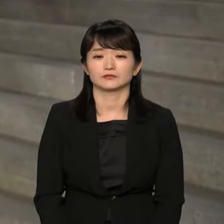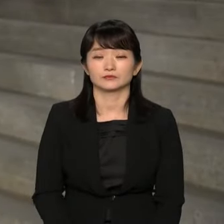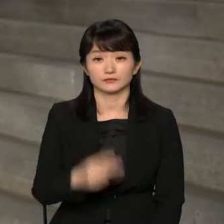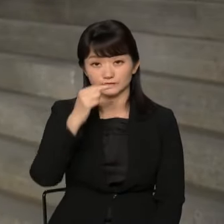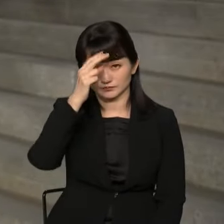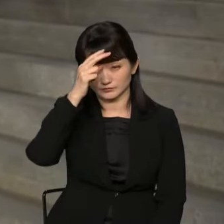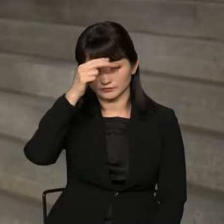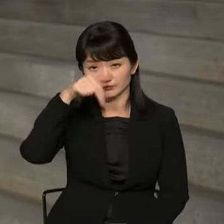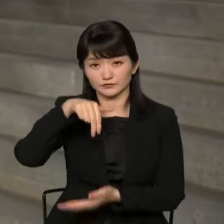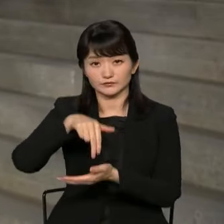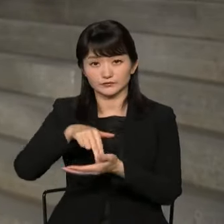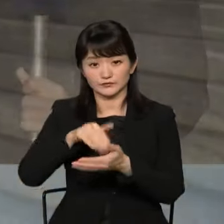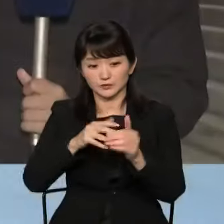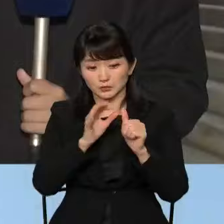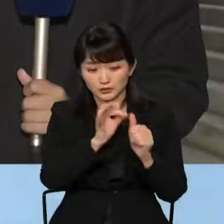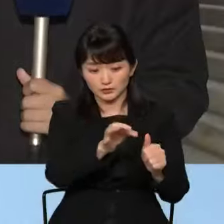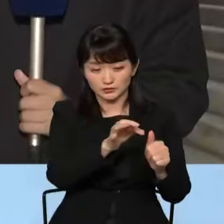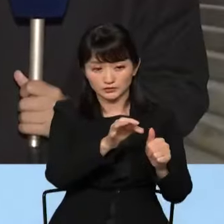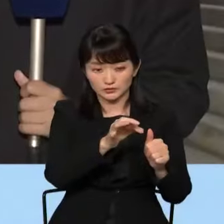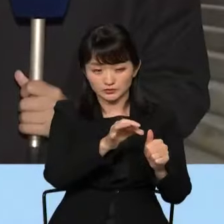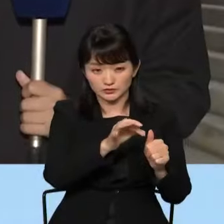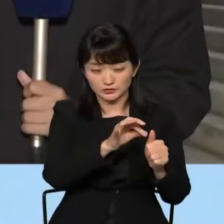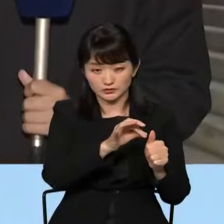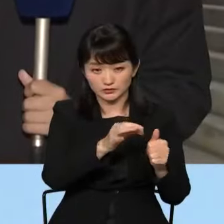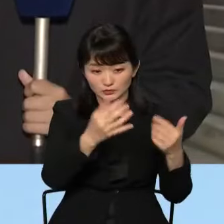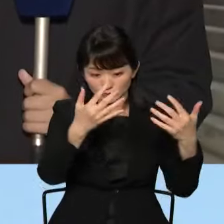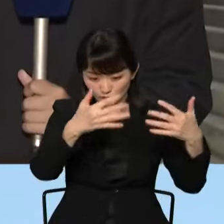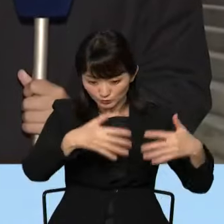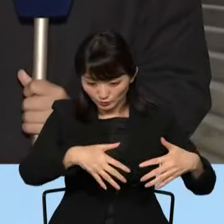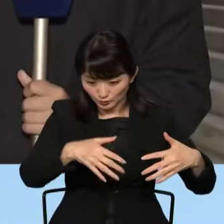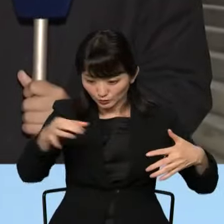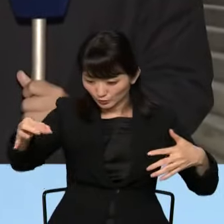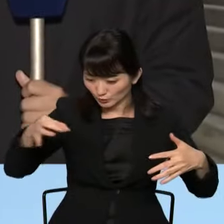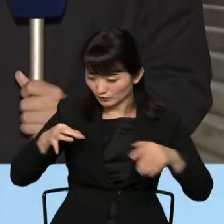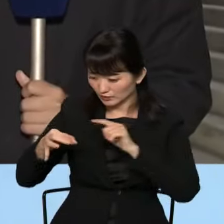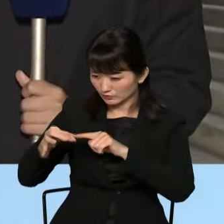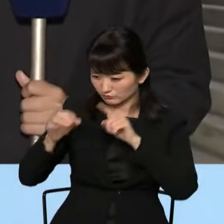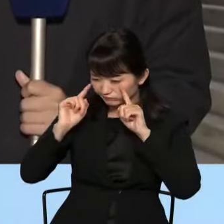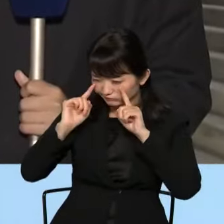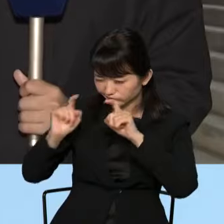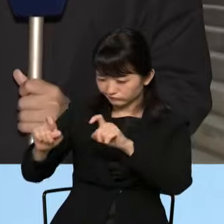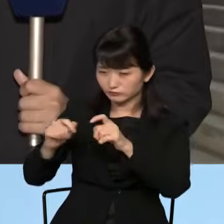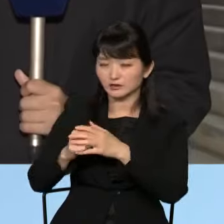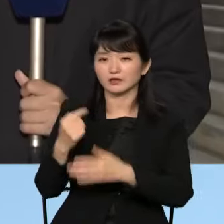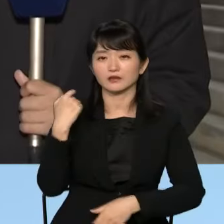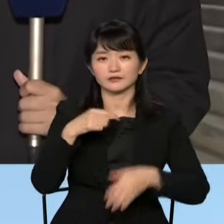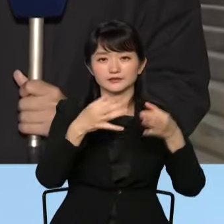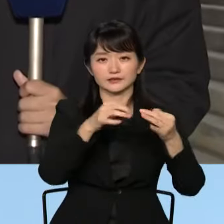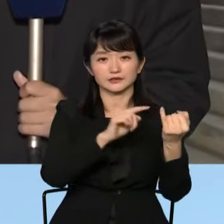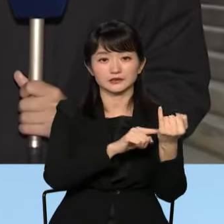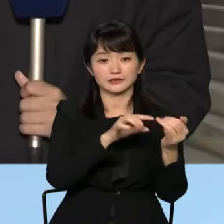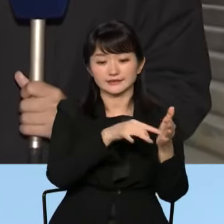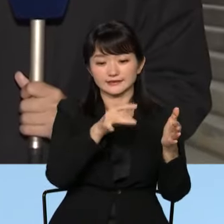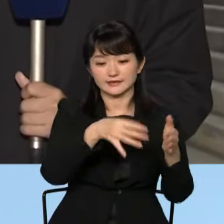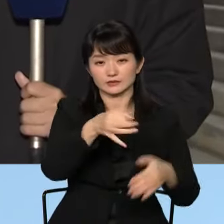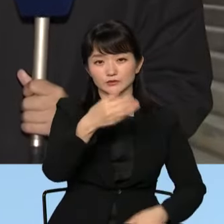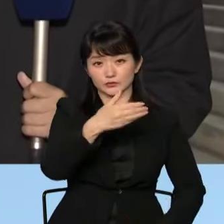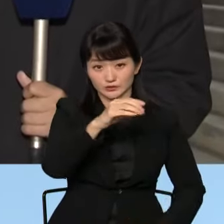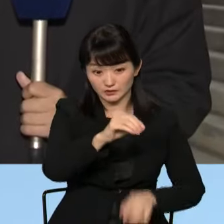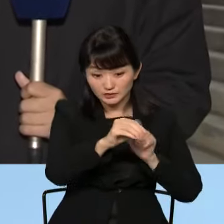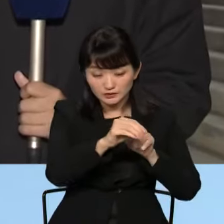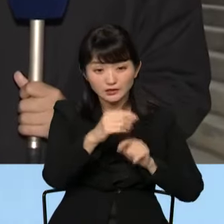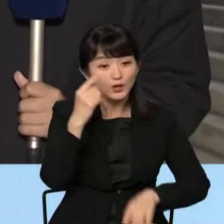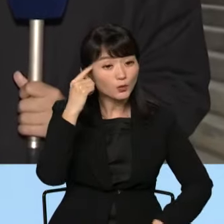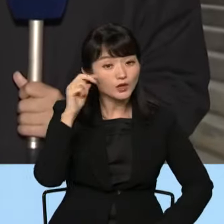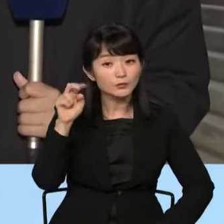검찰은 공천을 대가로 돈이 오고 간 혐의, 의혹에 대해 파고들었습니다. 어제는 김영선 전 의원의 세비 9천만 원이 이